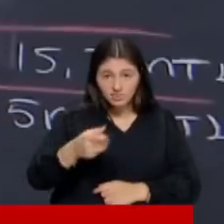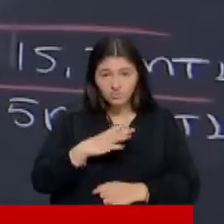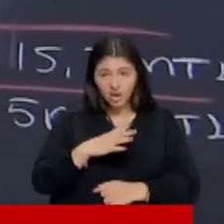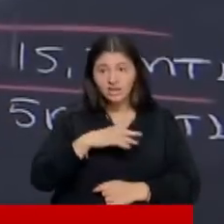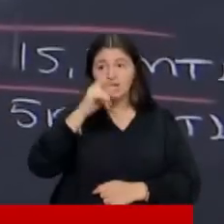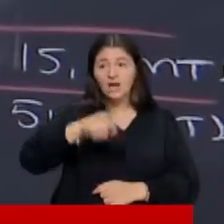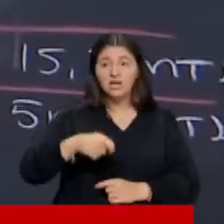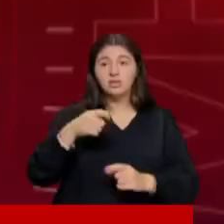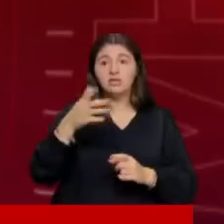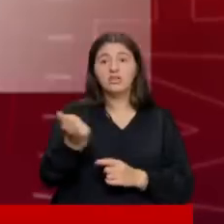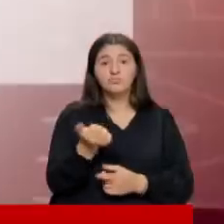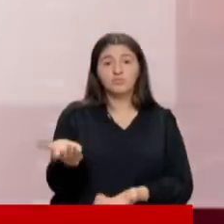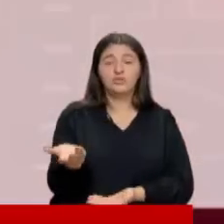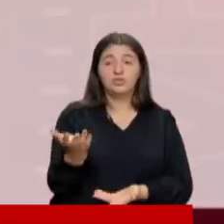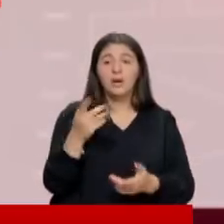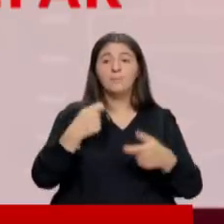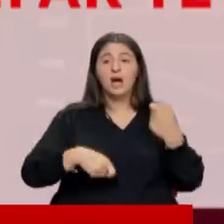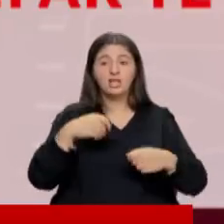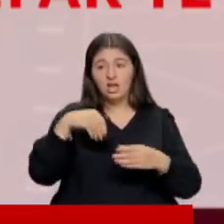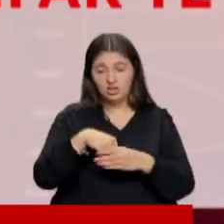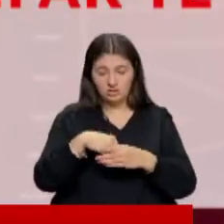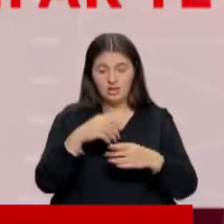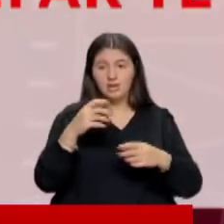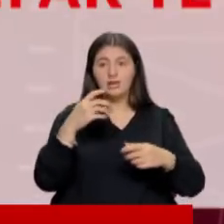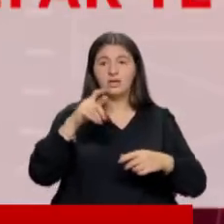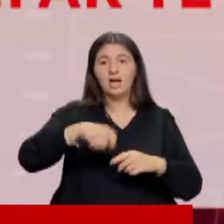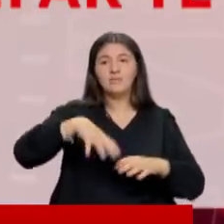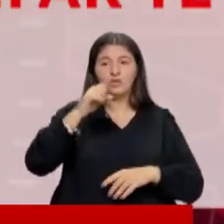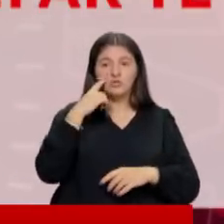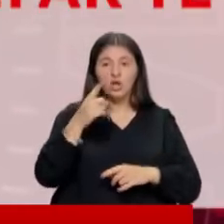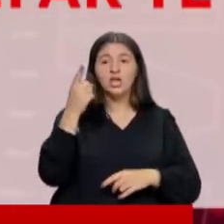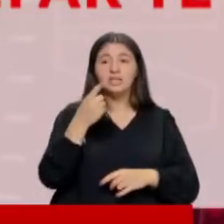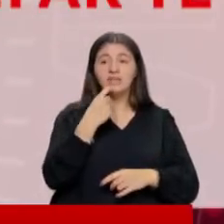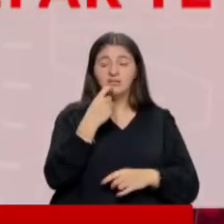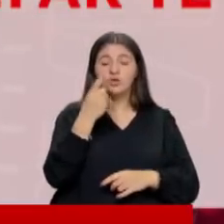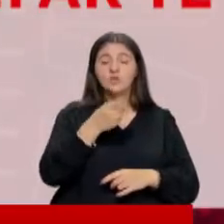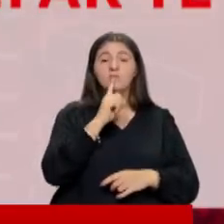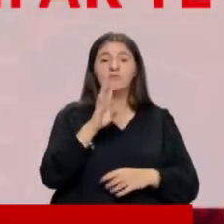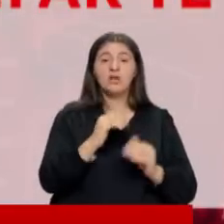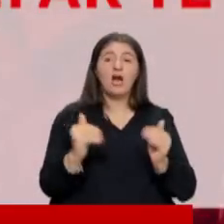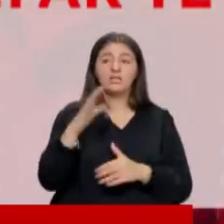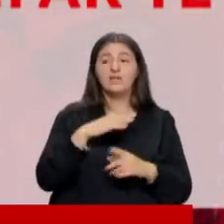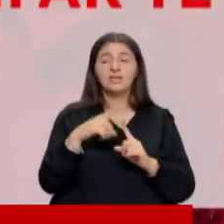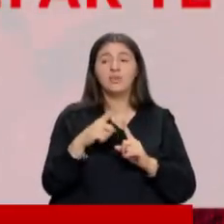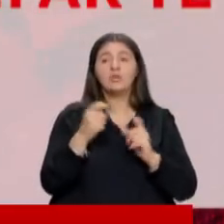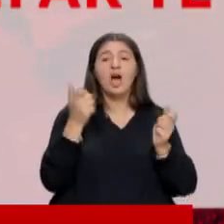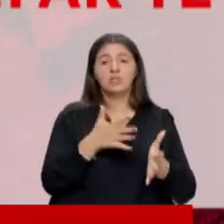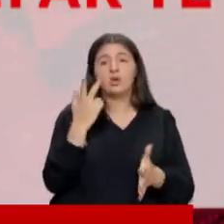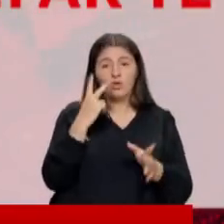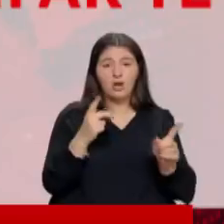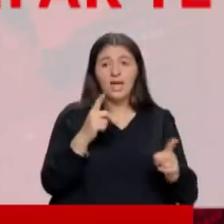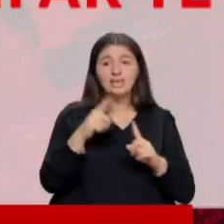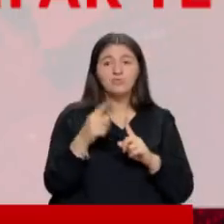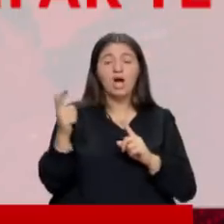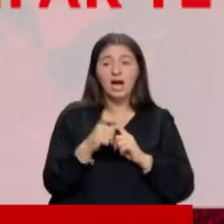kredi kartından tasfiye edilmiş bankalar arası kart merkezine göre yıllık %40'lık artış var temmuzdaki kart harcamalarında